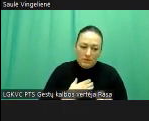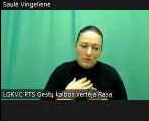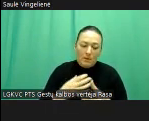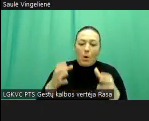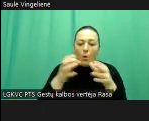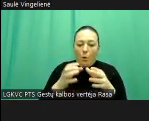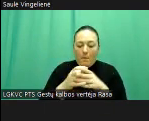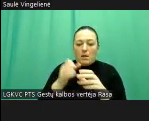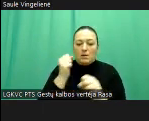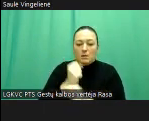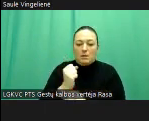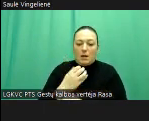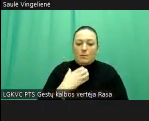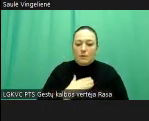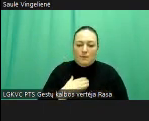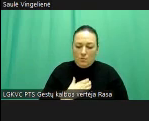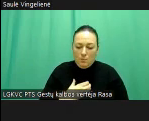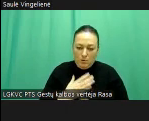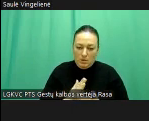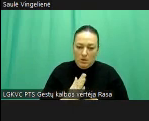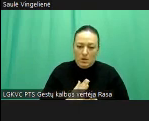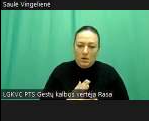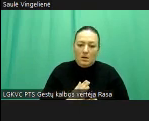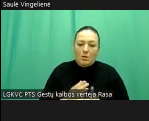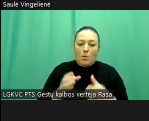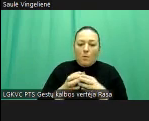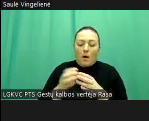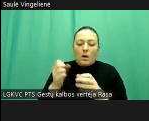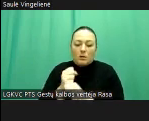Komandinis darbas arba komandos darbas kaip komandai